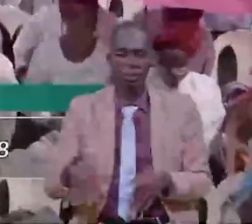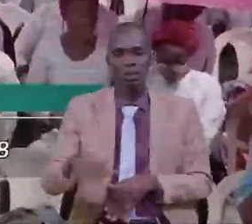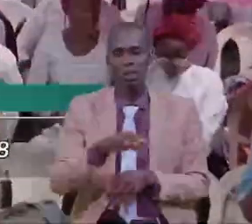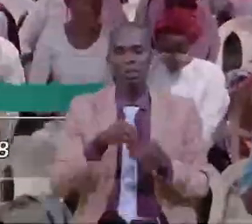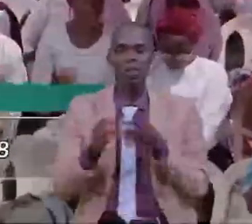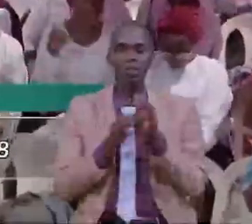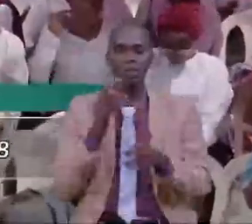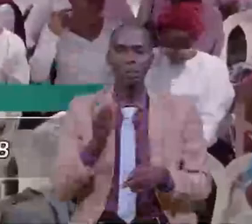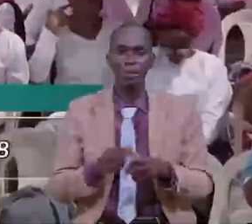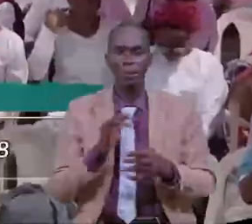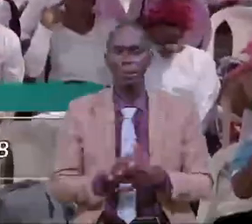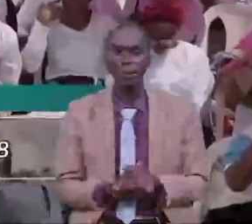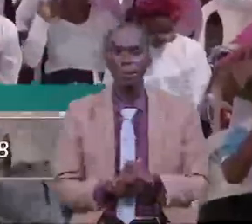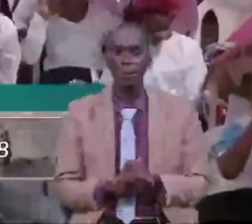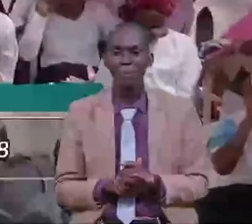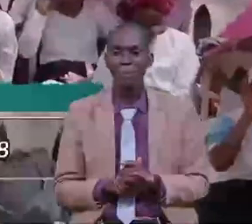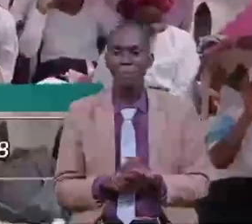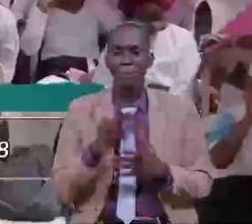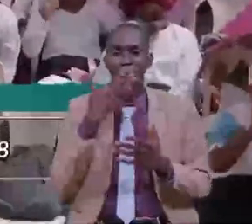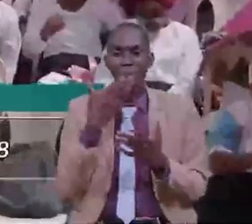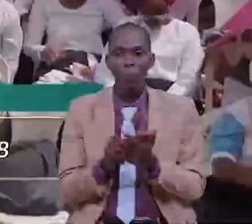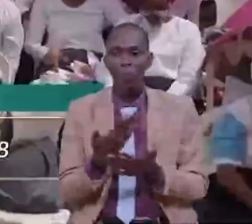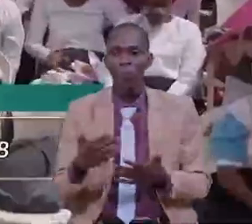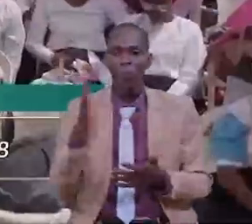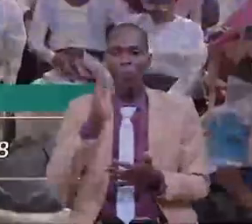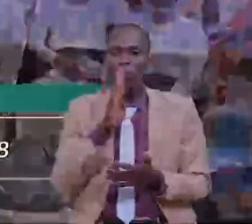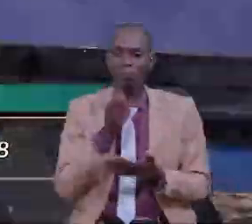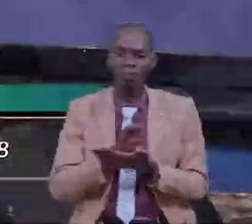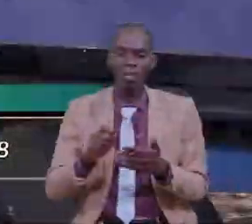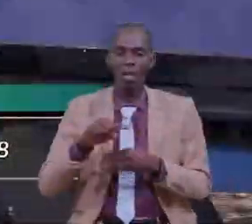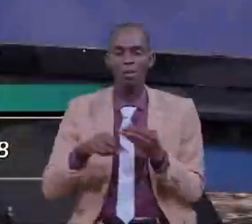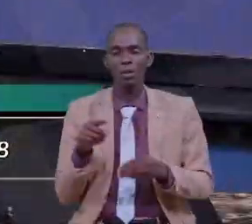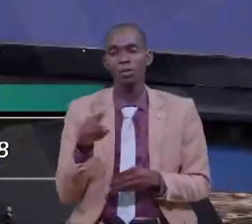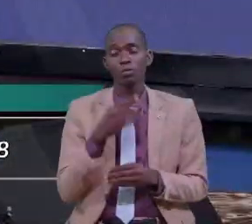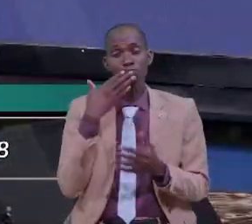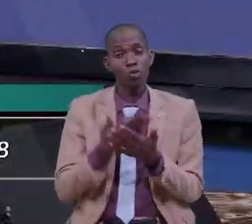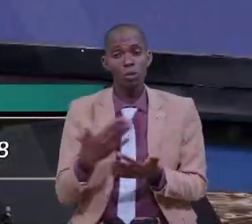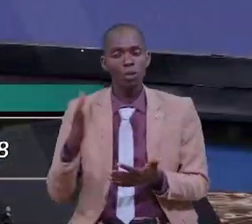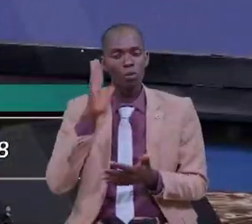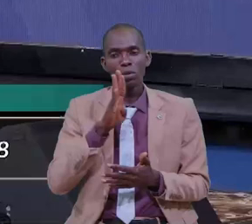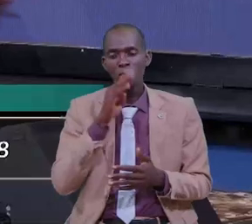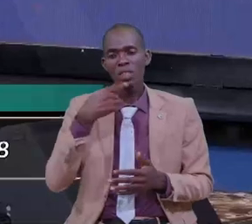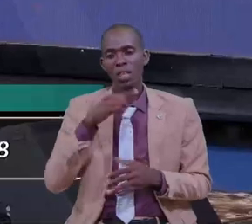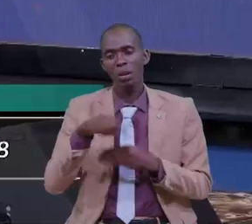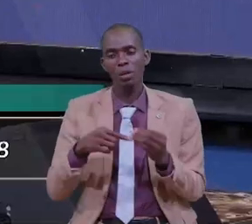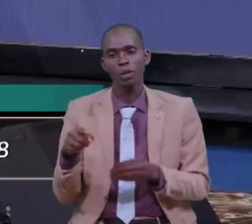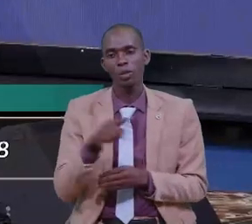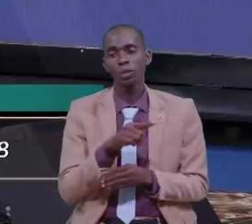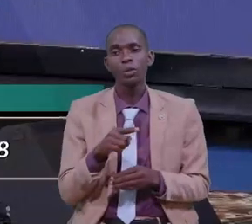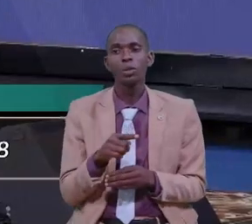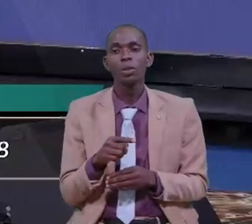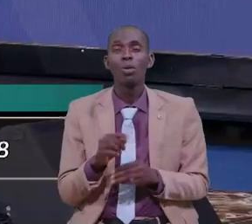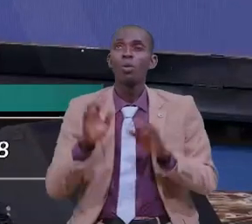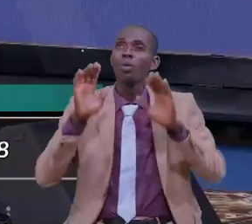pays au nom de Jésus. De bonnes choses seront écrites sur toi. De bonnes choses seront dites à ton